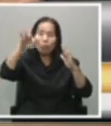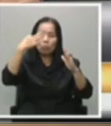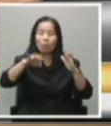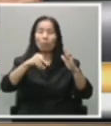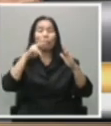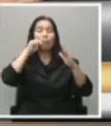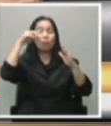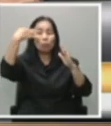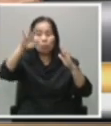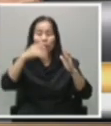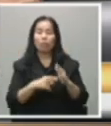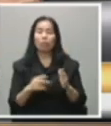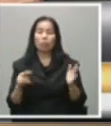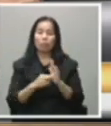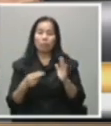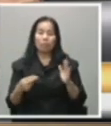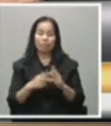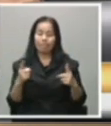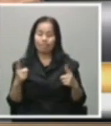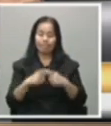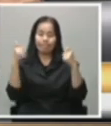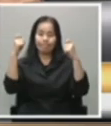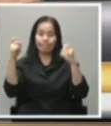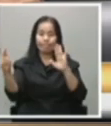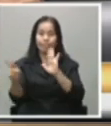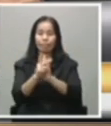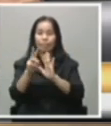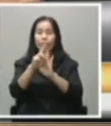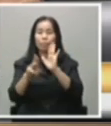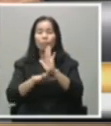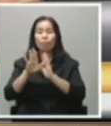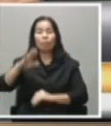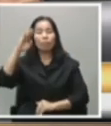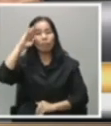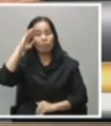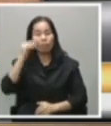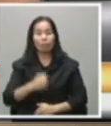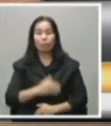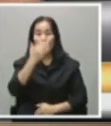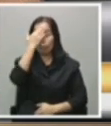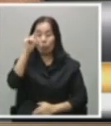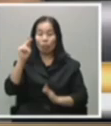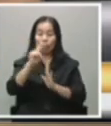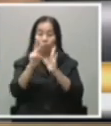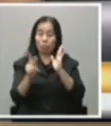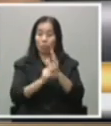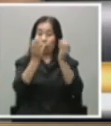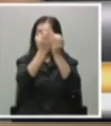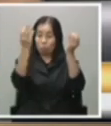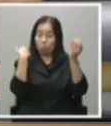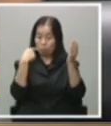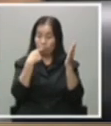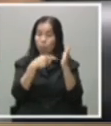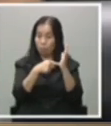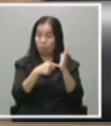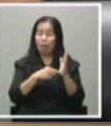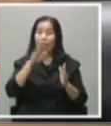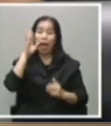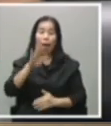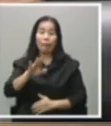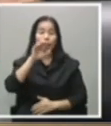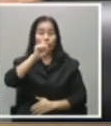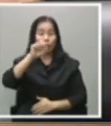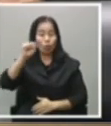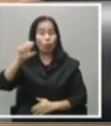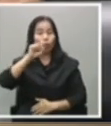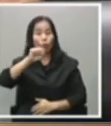อันเป็นการขัดกันแห่งผลประโยชน์เพราะรัฐธรรมนูญมาตรา184บัญญัติห้ามส.ส.และส.ว.